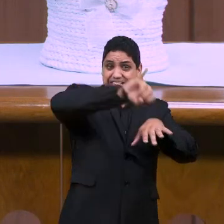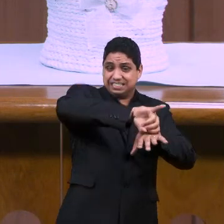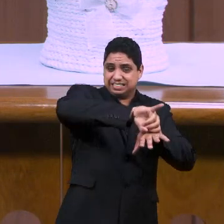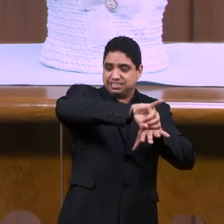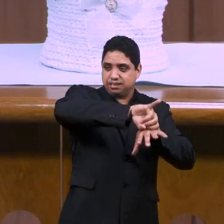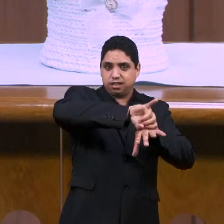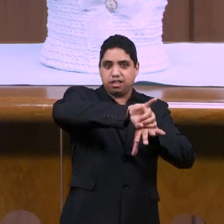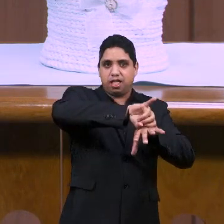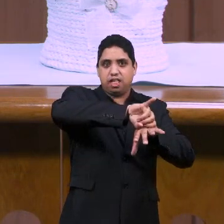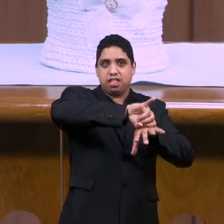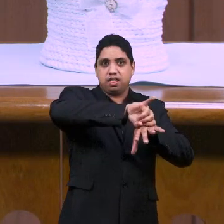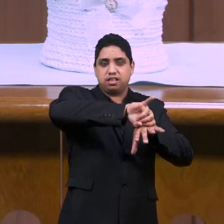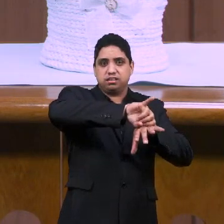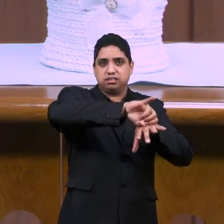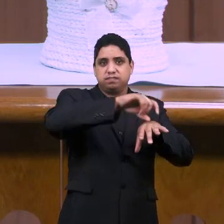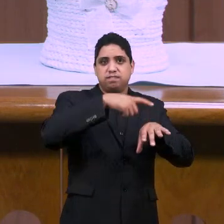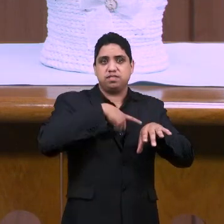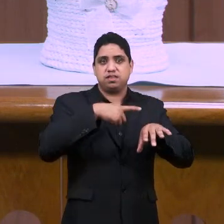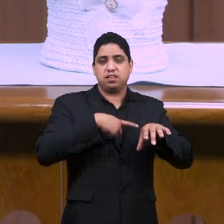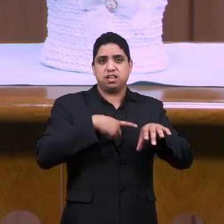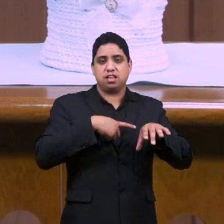ce sépulcre,